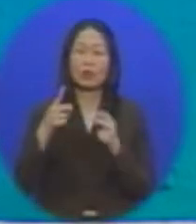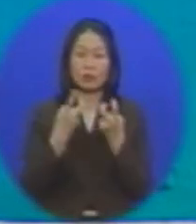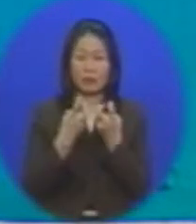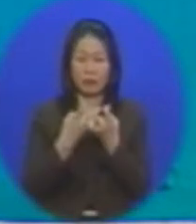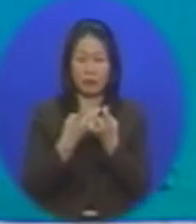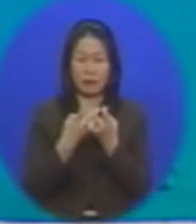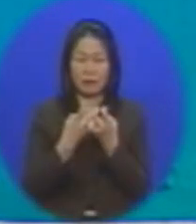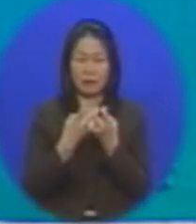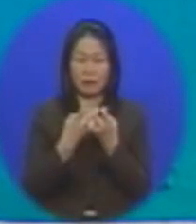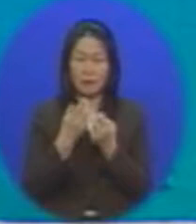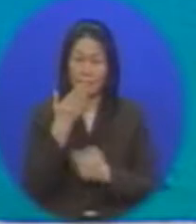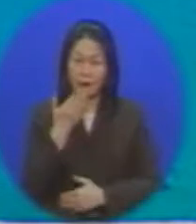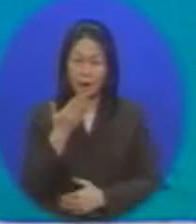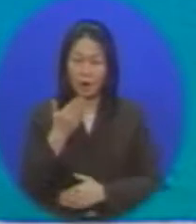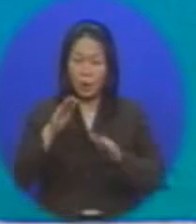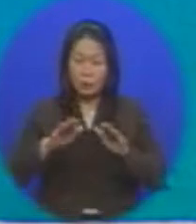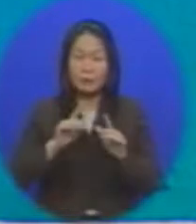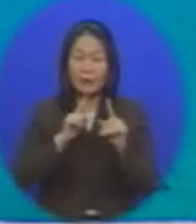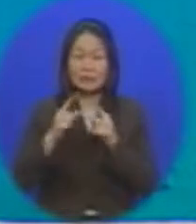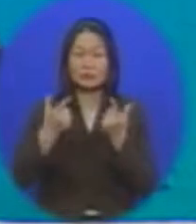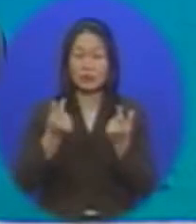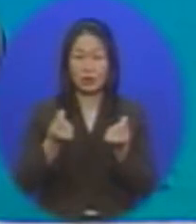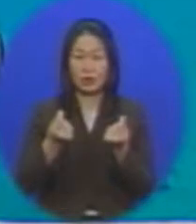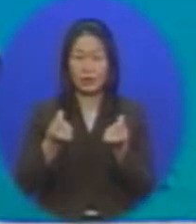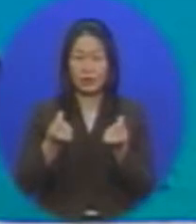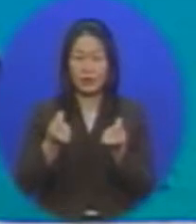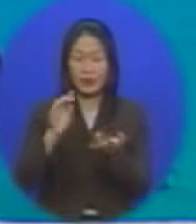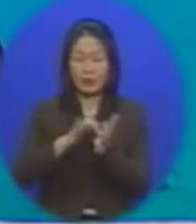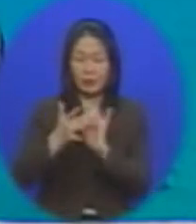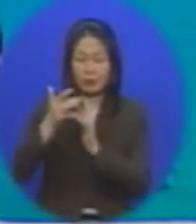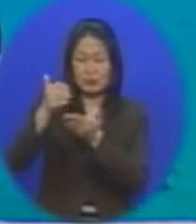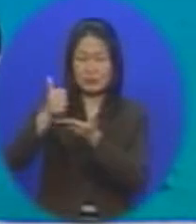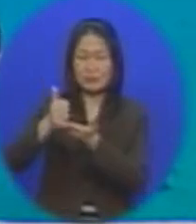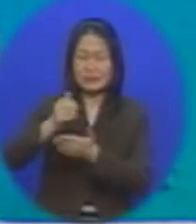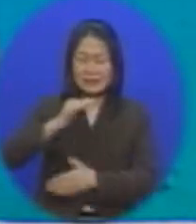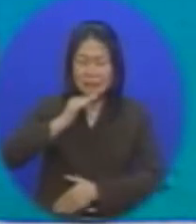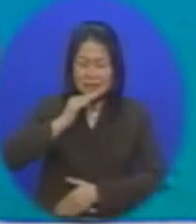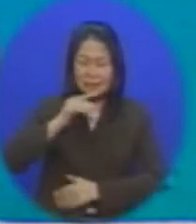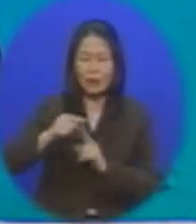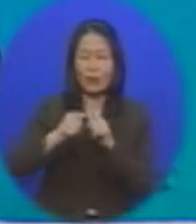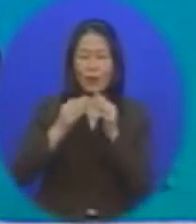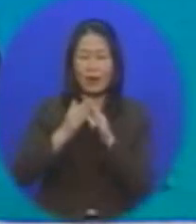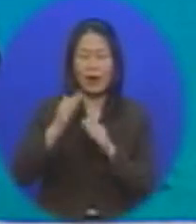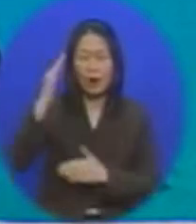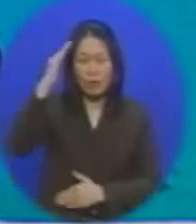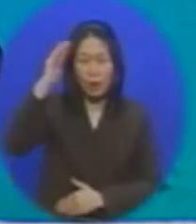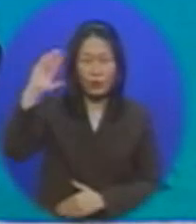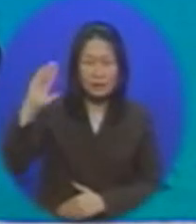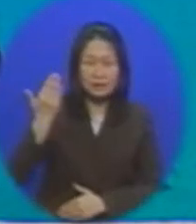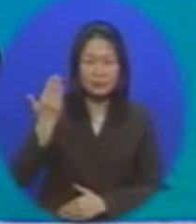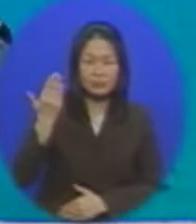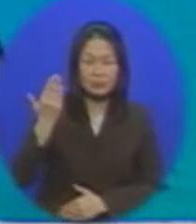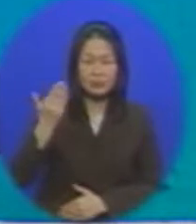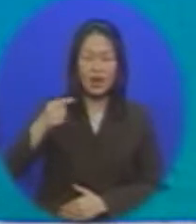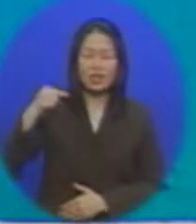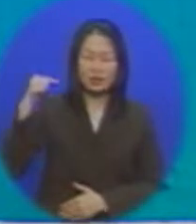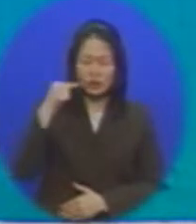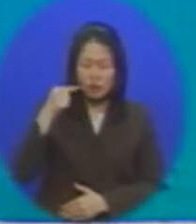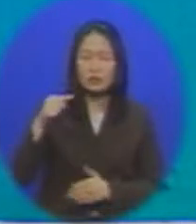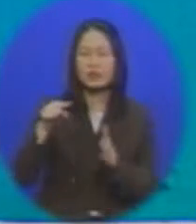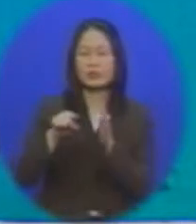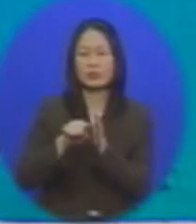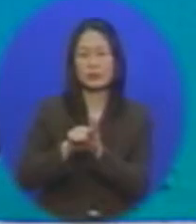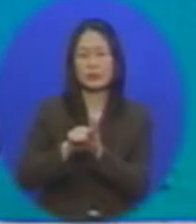되나 오늘 말씀처럼 예수님의 진짜 교회의 머리 이심을 철저히 믿는